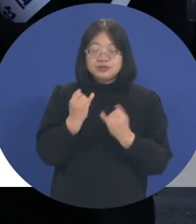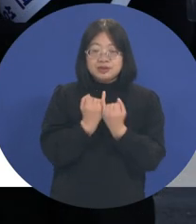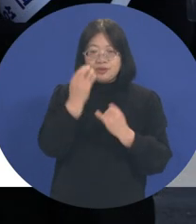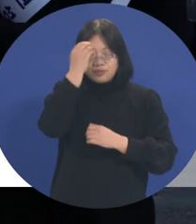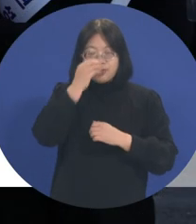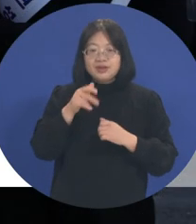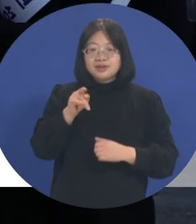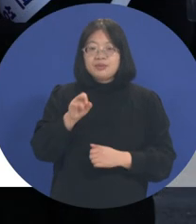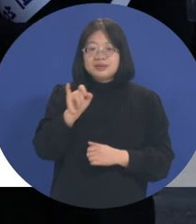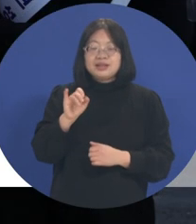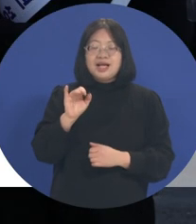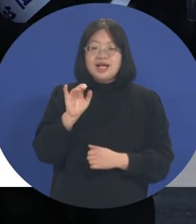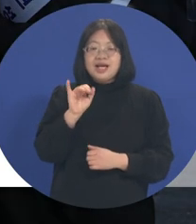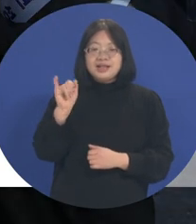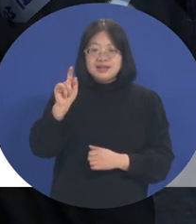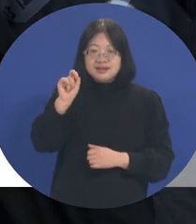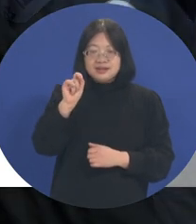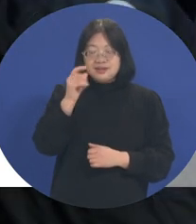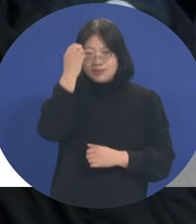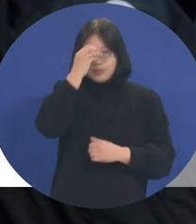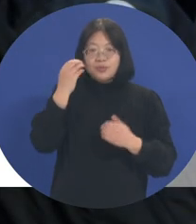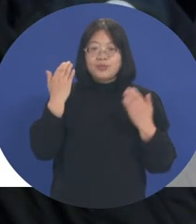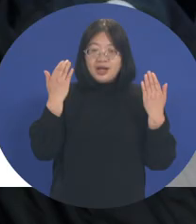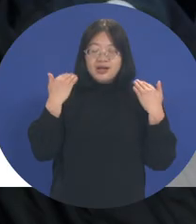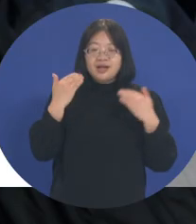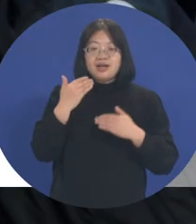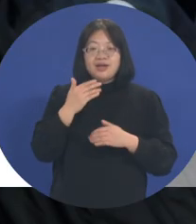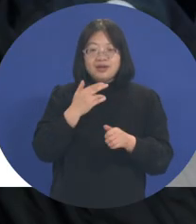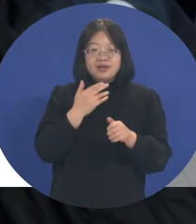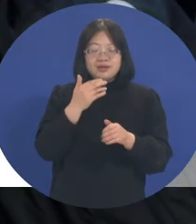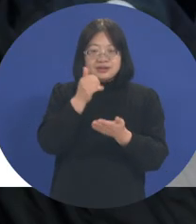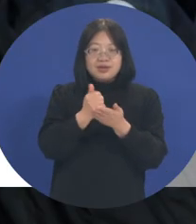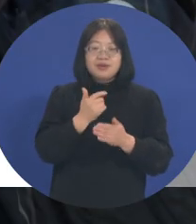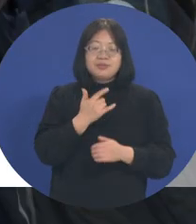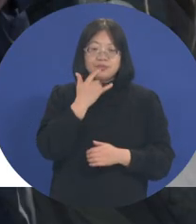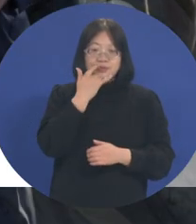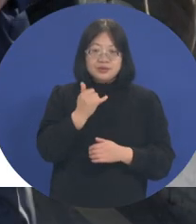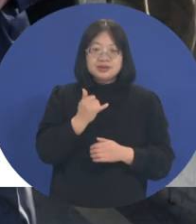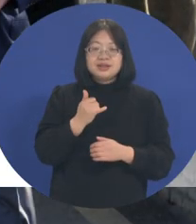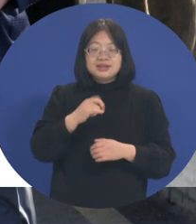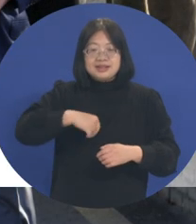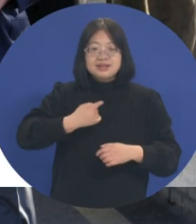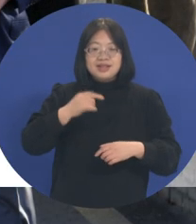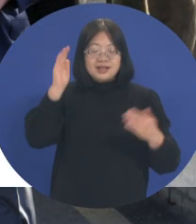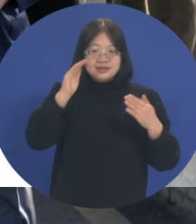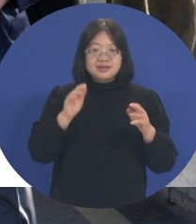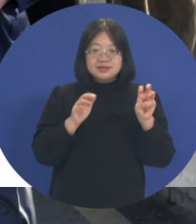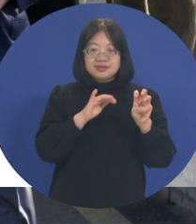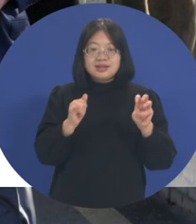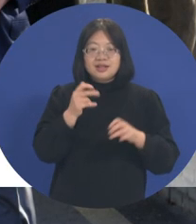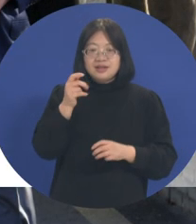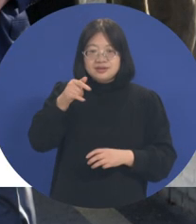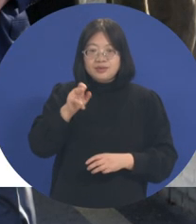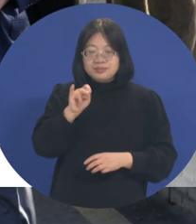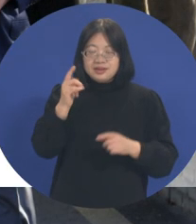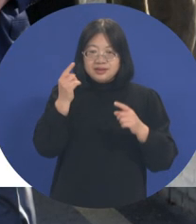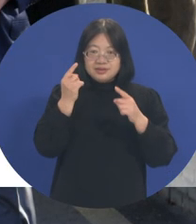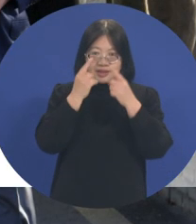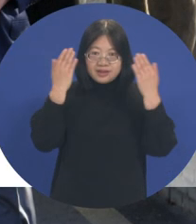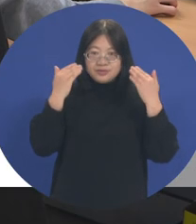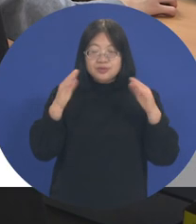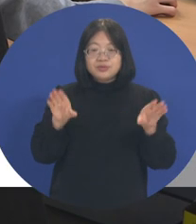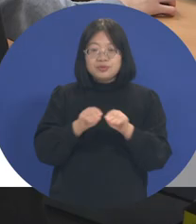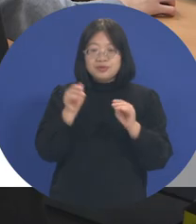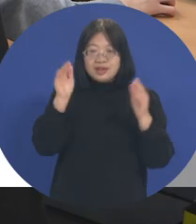경민IT고, 경민비즈니스고의 교장과 학부모회, 자치학생회 등 30여 명과 경민대학교 총학생회가